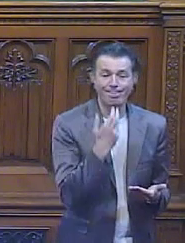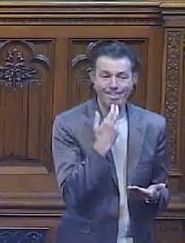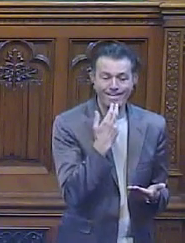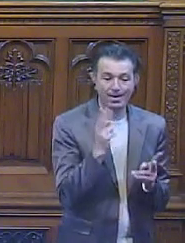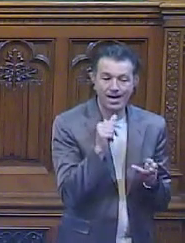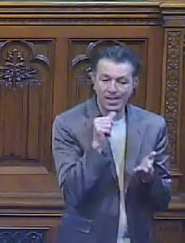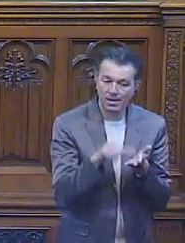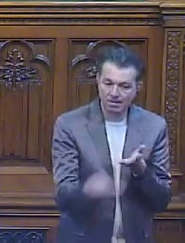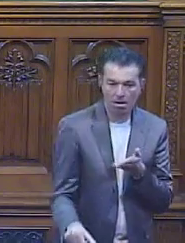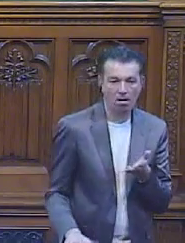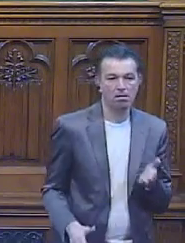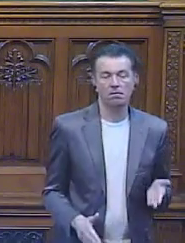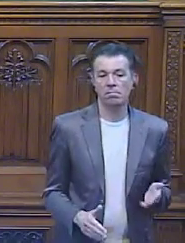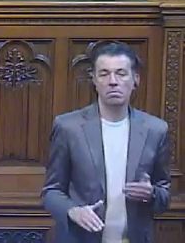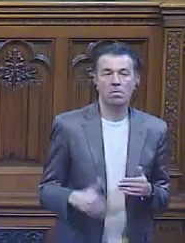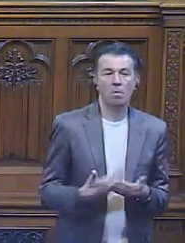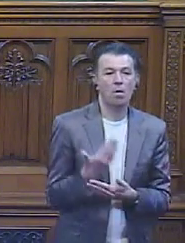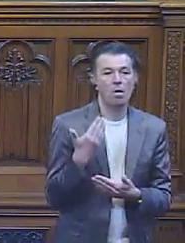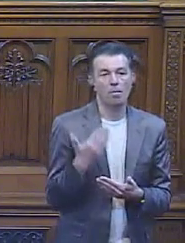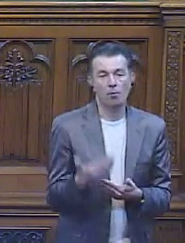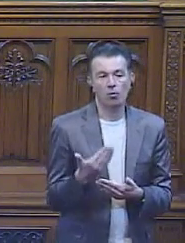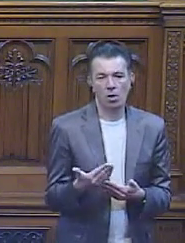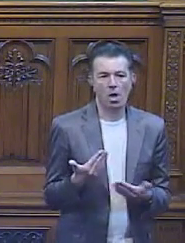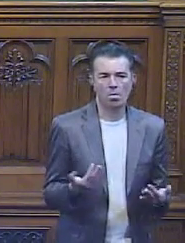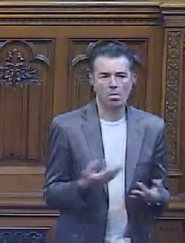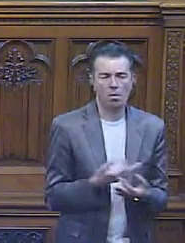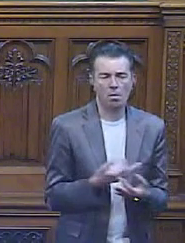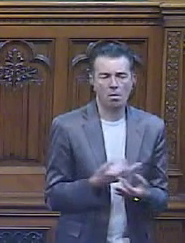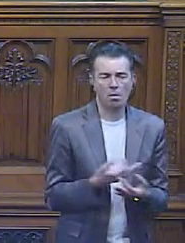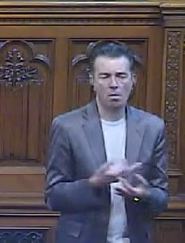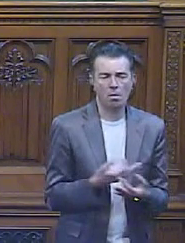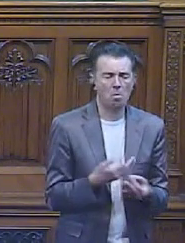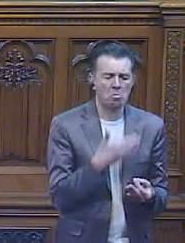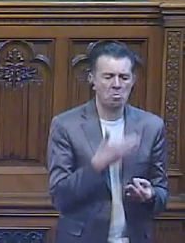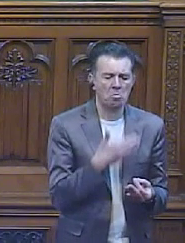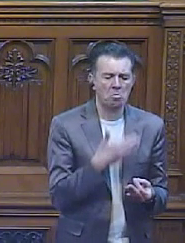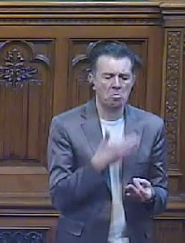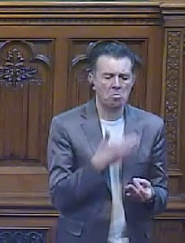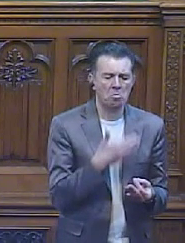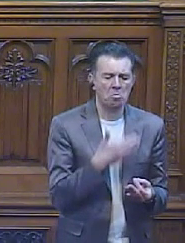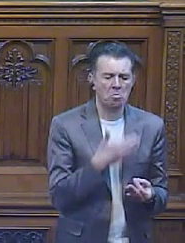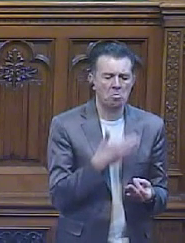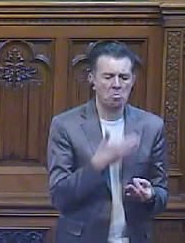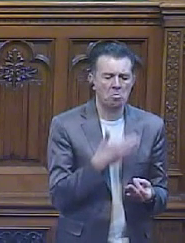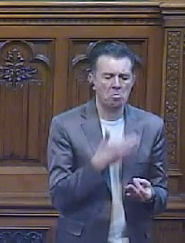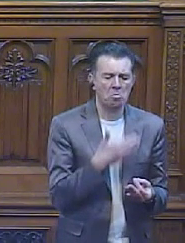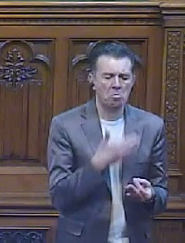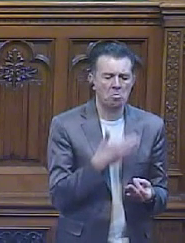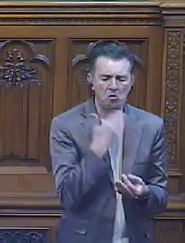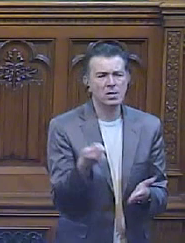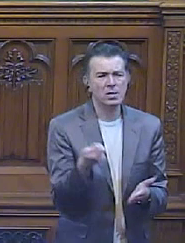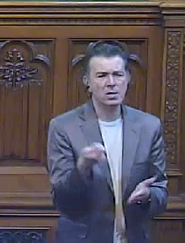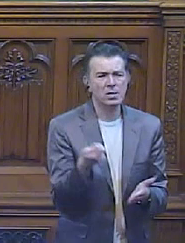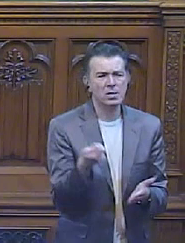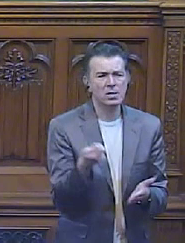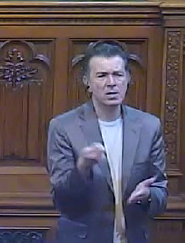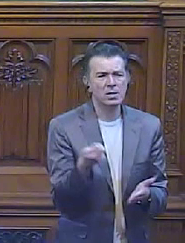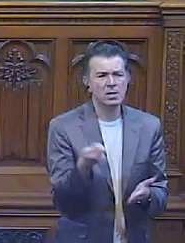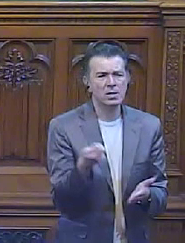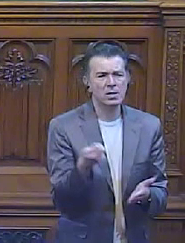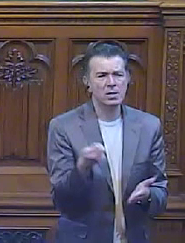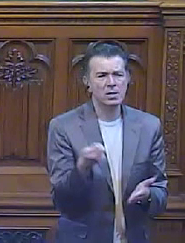Eine neue, moderne und unbürokratische ganzjährige Leistung. Und zu dem Vorwurf von